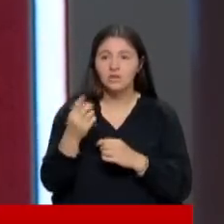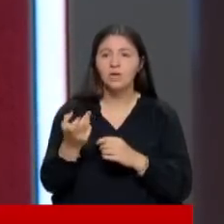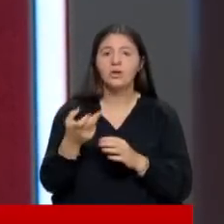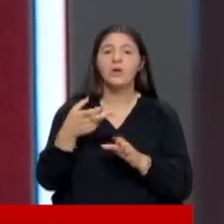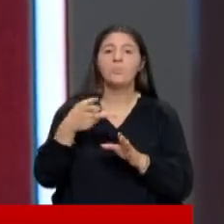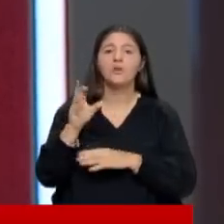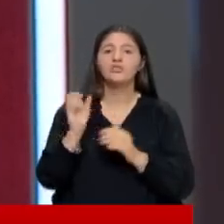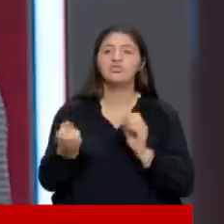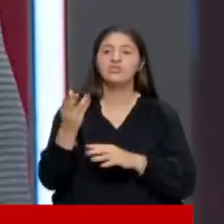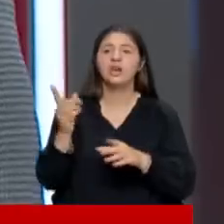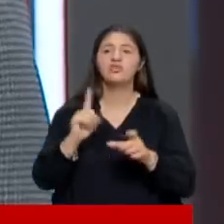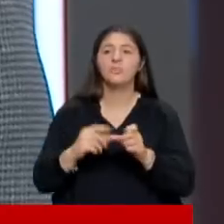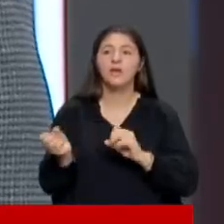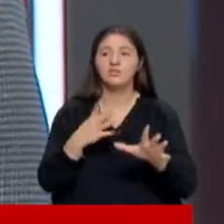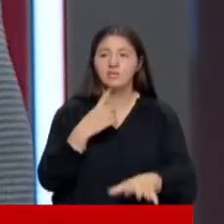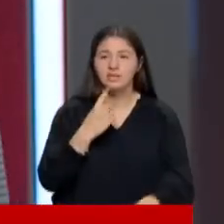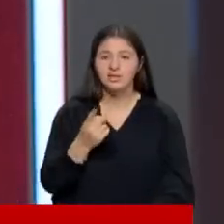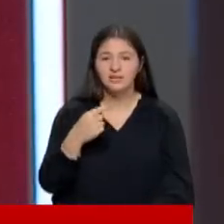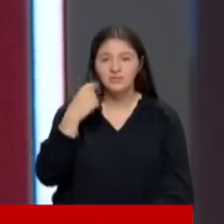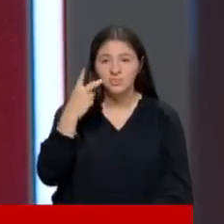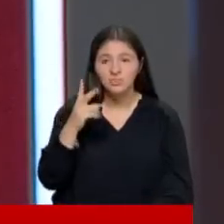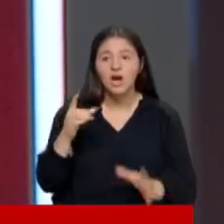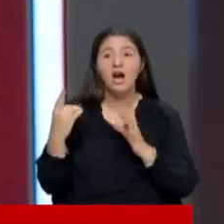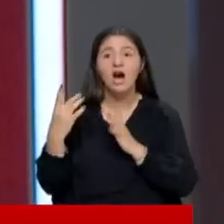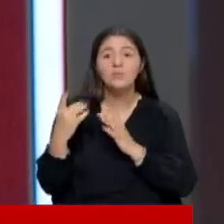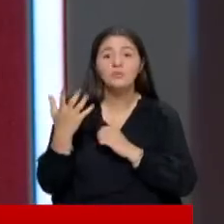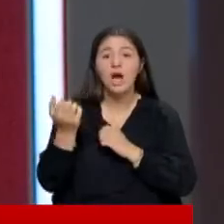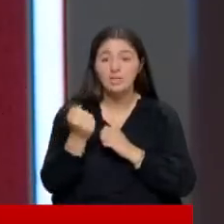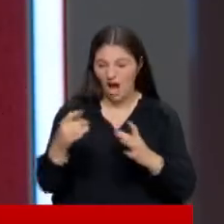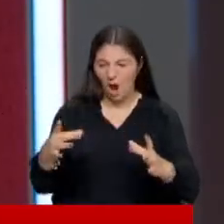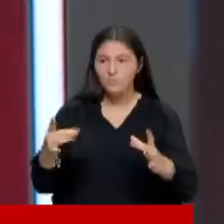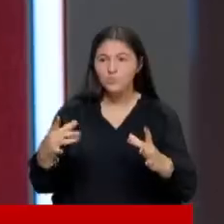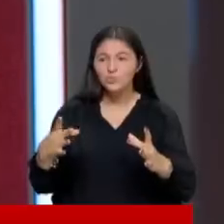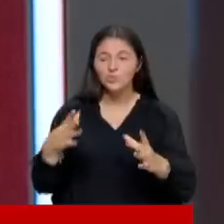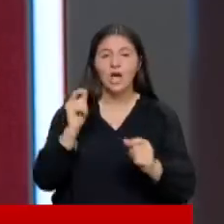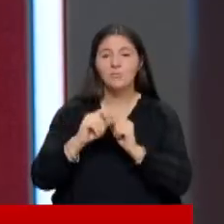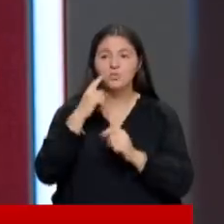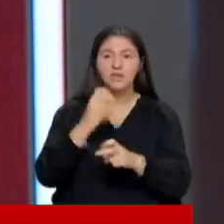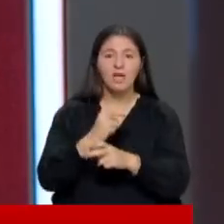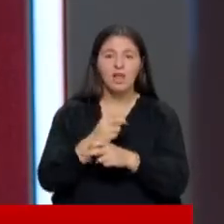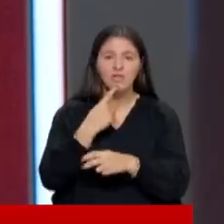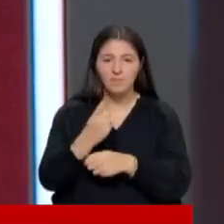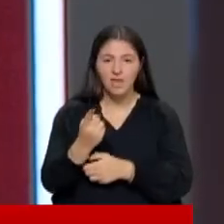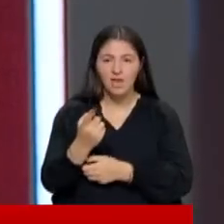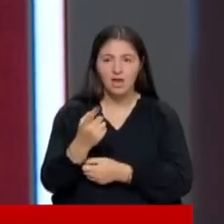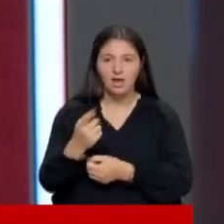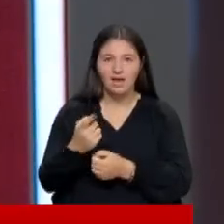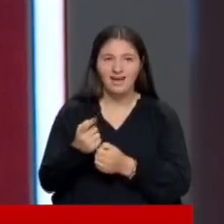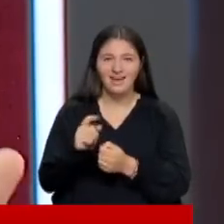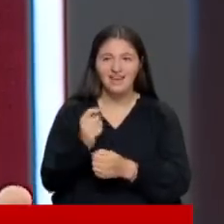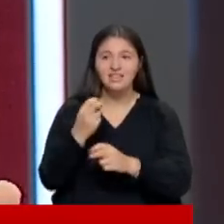kelek çıkacak çöpe atacaksın dedi Düşünebiliyor musun karpuz almak memlekette ekonomik açıdan risk oldu yani